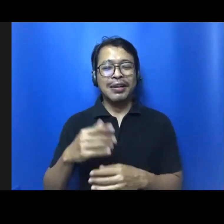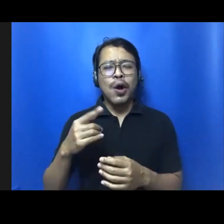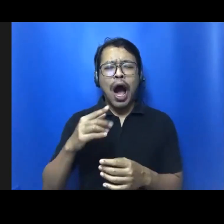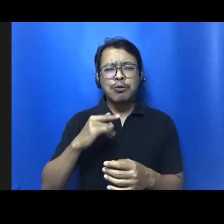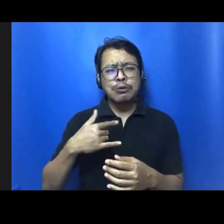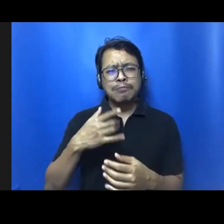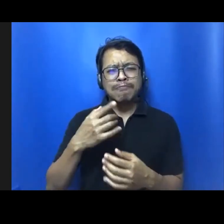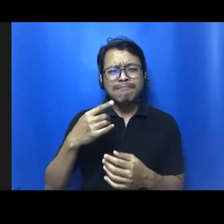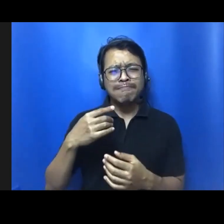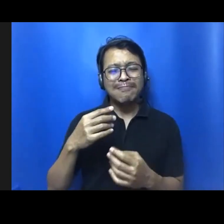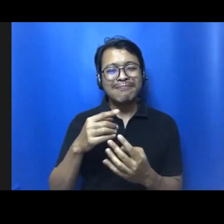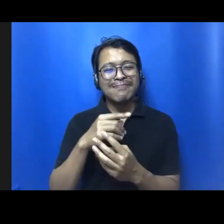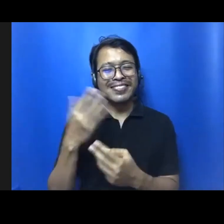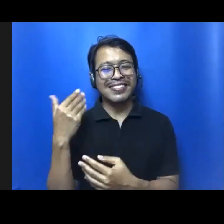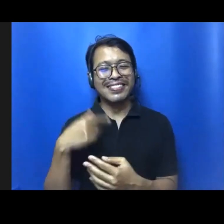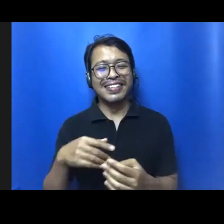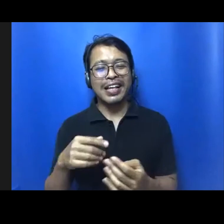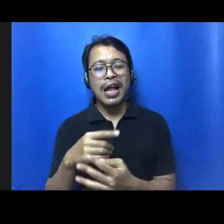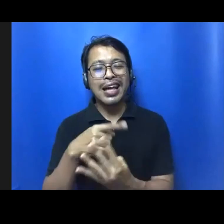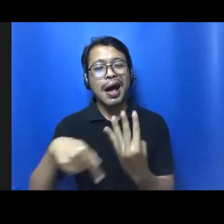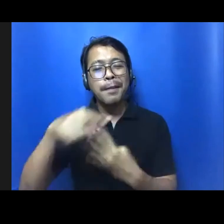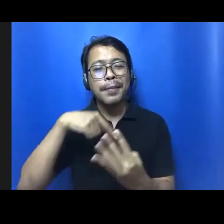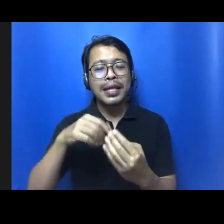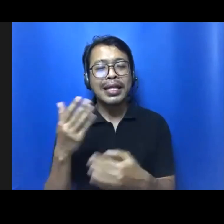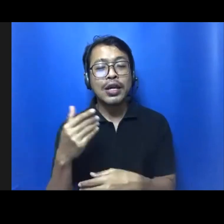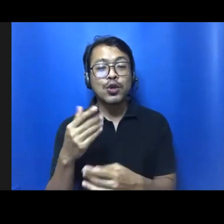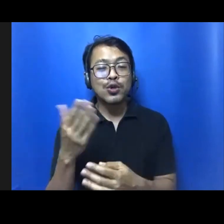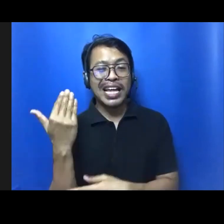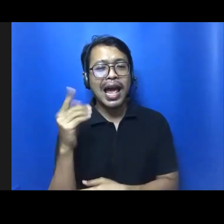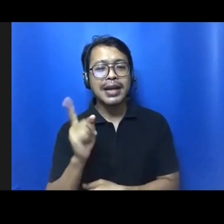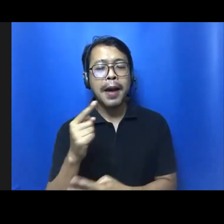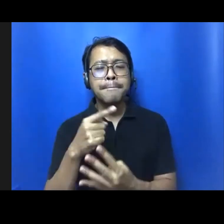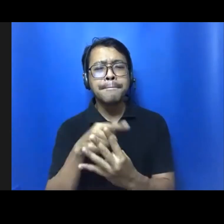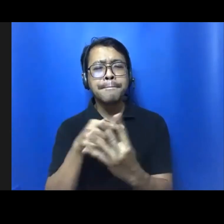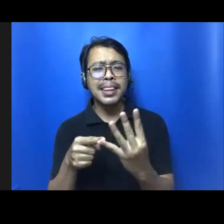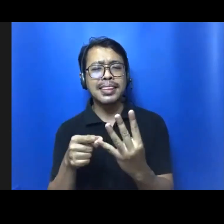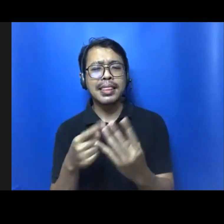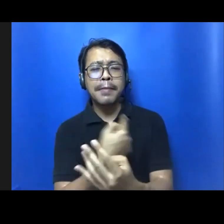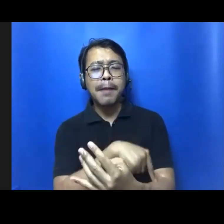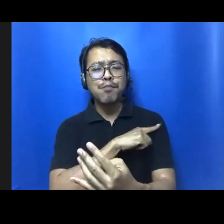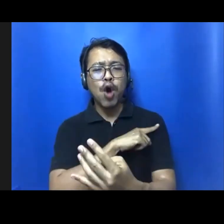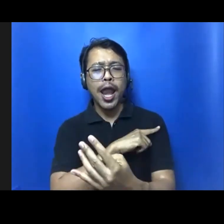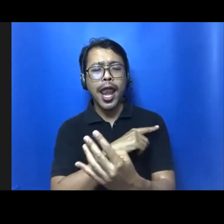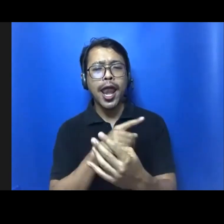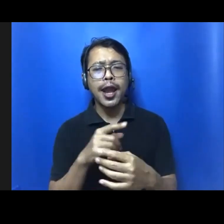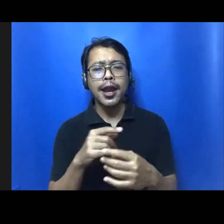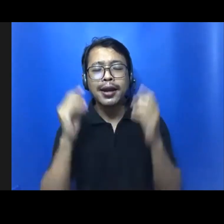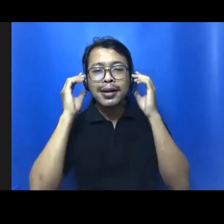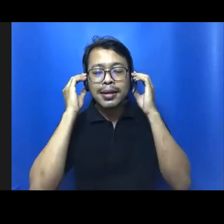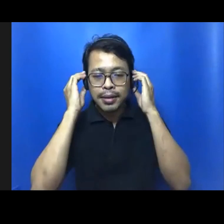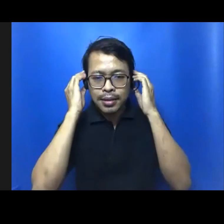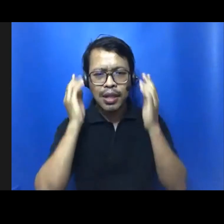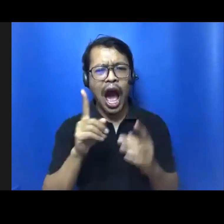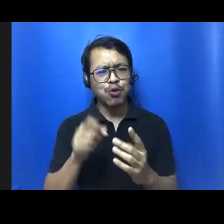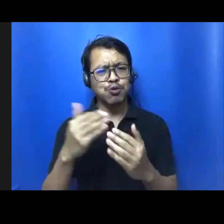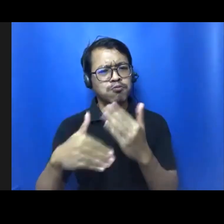empat kompetensi itu yang sangat-sangat kita perlukan ke depan agar kita sukses di masa yang akan datang. Juga termasuk bagi